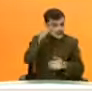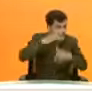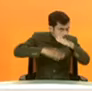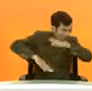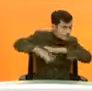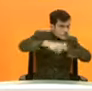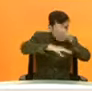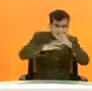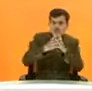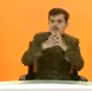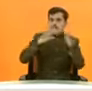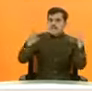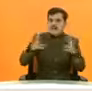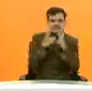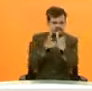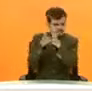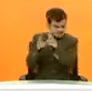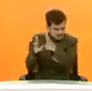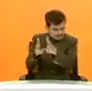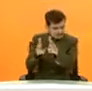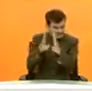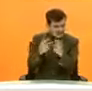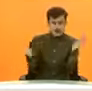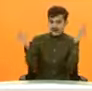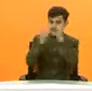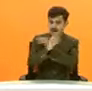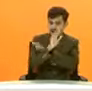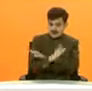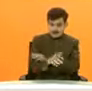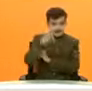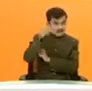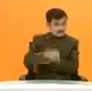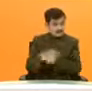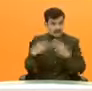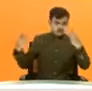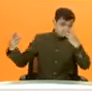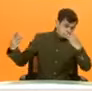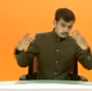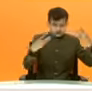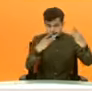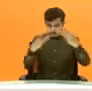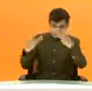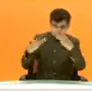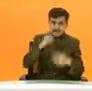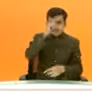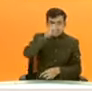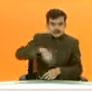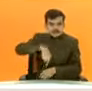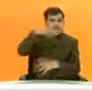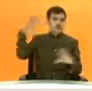अंजाम दिया। आतंकवाद के खिलाफ इस युद्ध में देश की